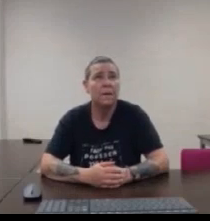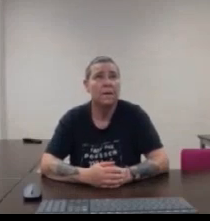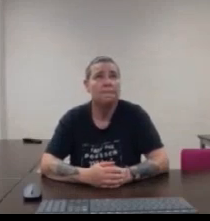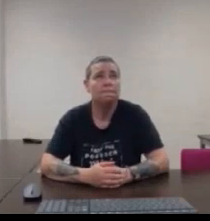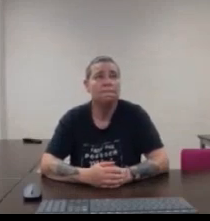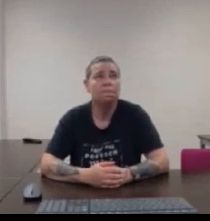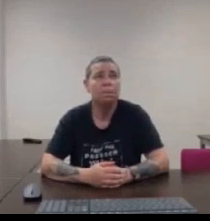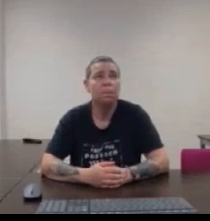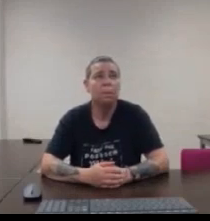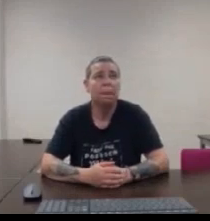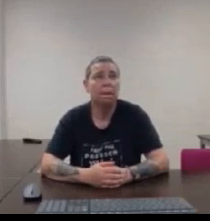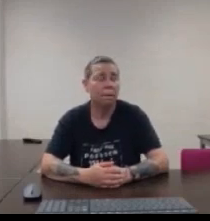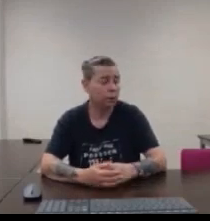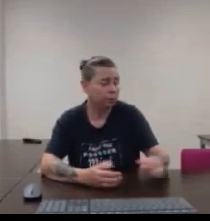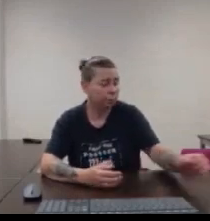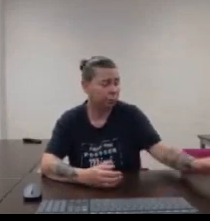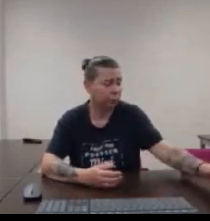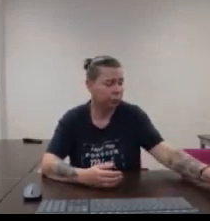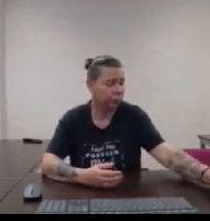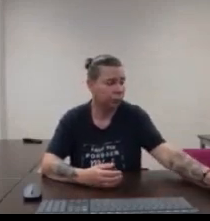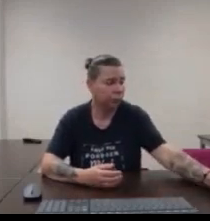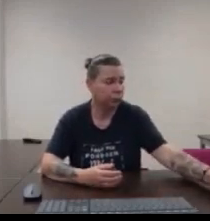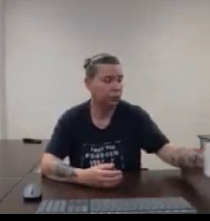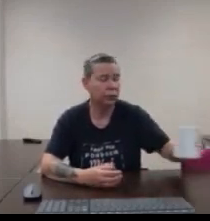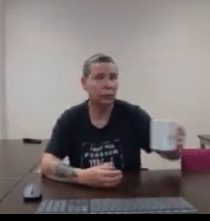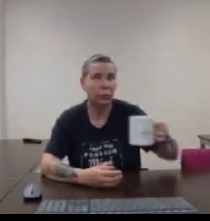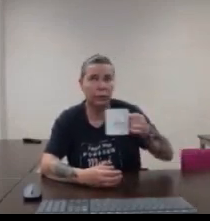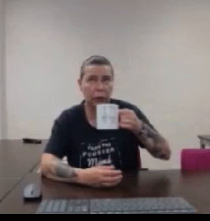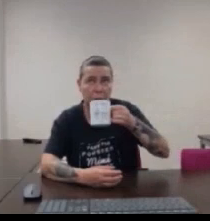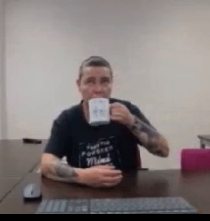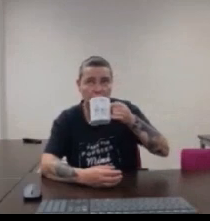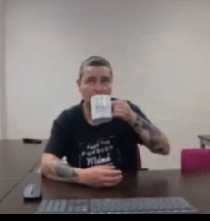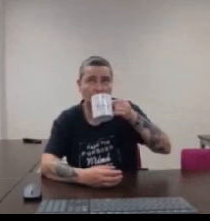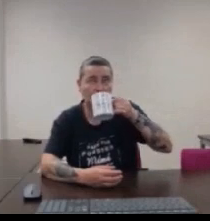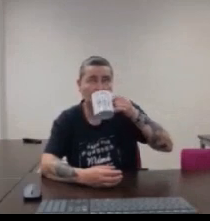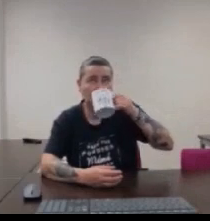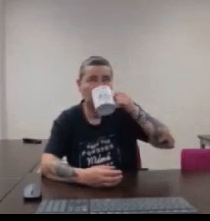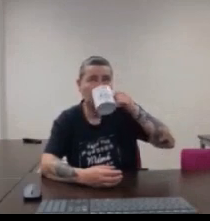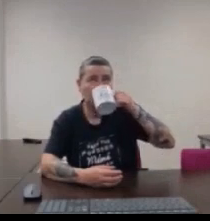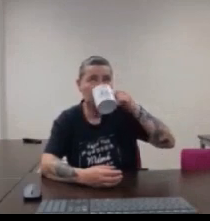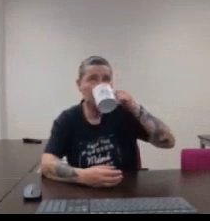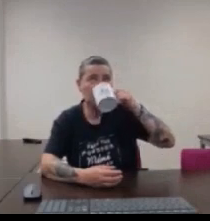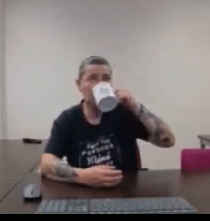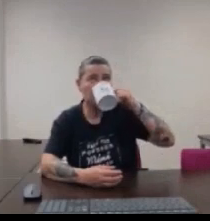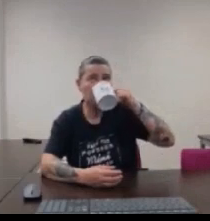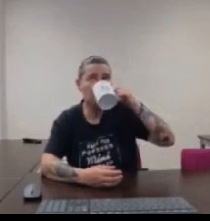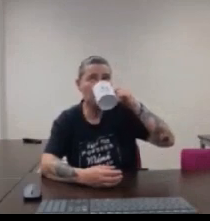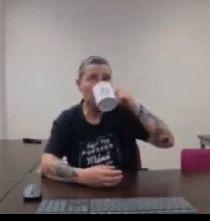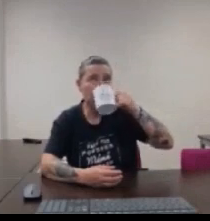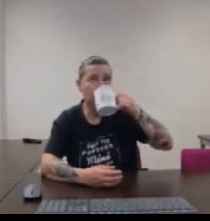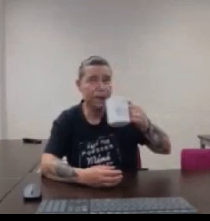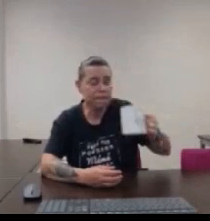Oui. Alors, du coup, on vous a expliqué déjà ce qu'étaient les TMS. Donc, l'idée maintenant, c'est de vous expliquer qu'est-ce qui peut générer leur